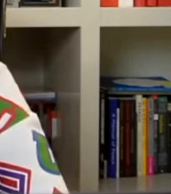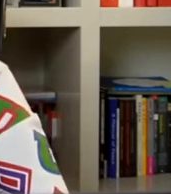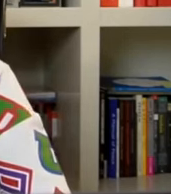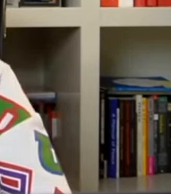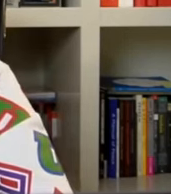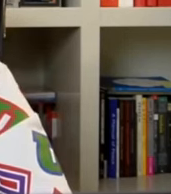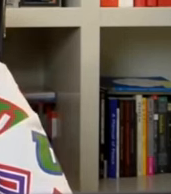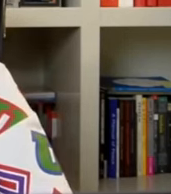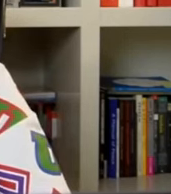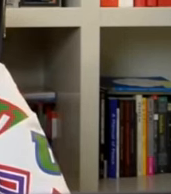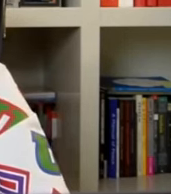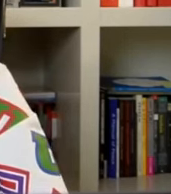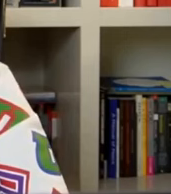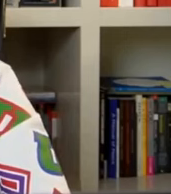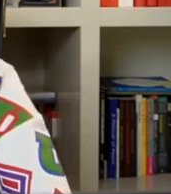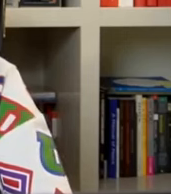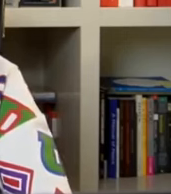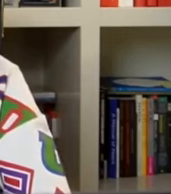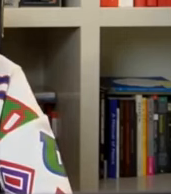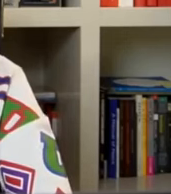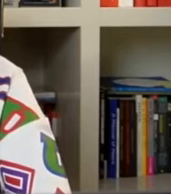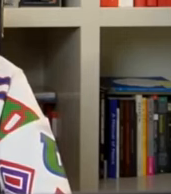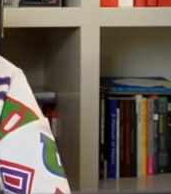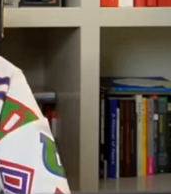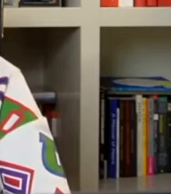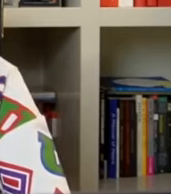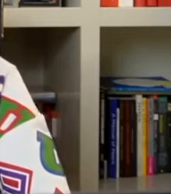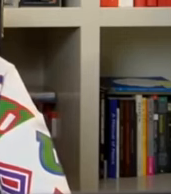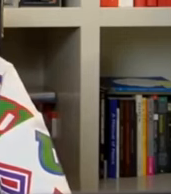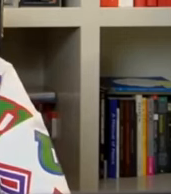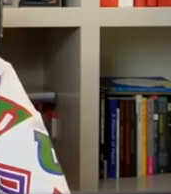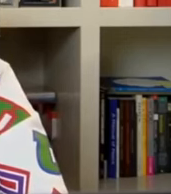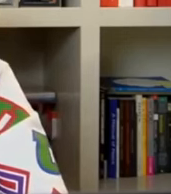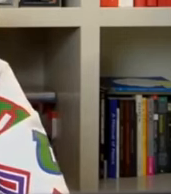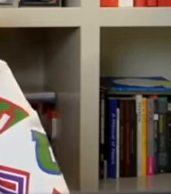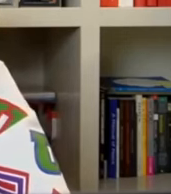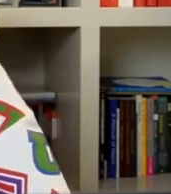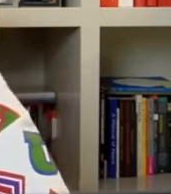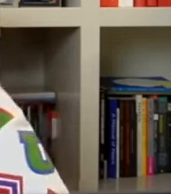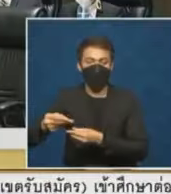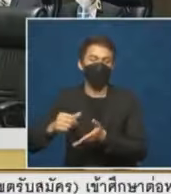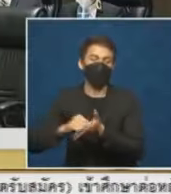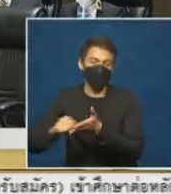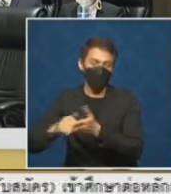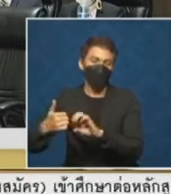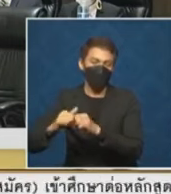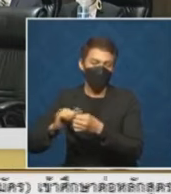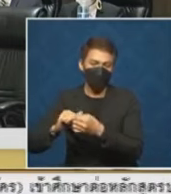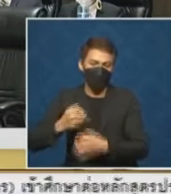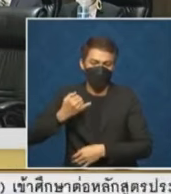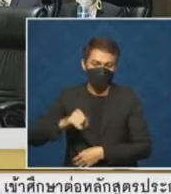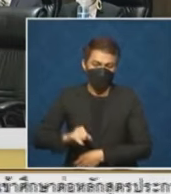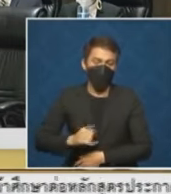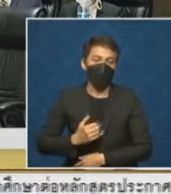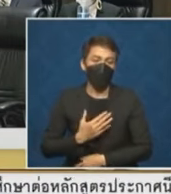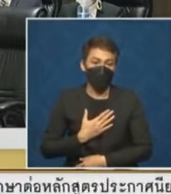ายค้านเขาด่าฟรีรัฐบาลแบบตีหัวเข้าบ้านส่งท้ายสมัยประชุมก็เลยเปิดโทรทัศน์ดูหน่อย เ ปิดโท